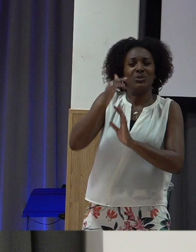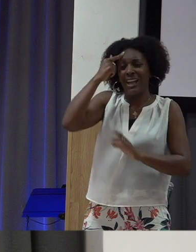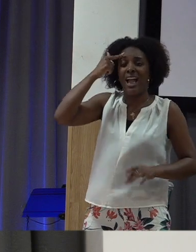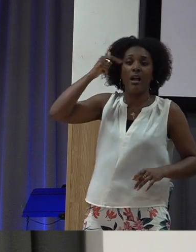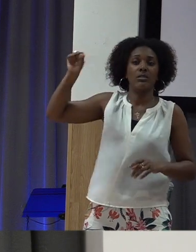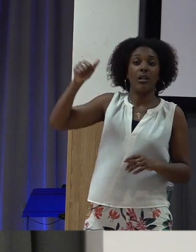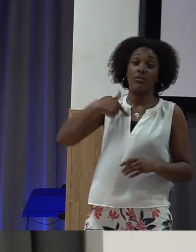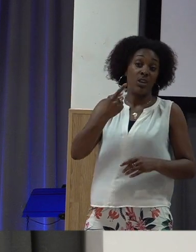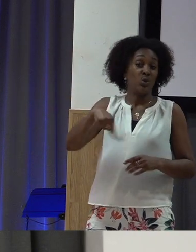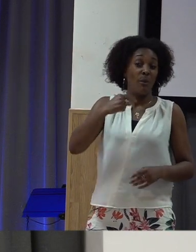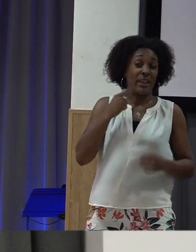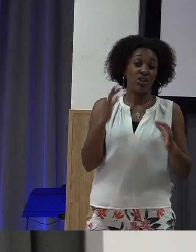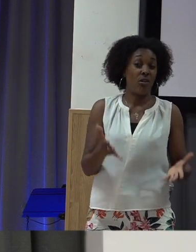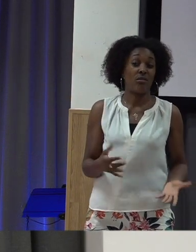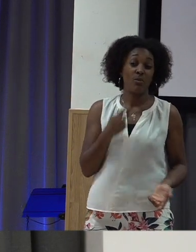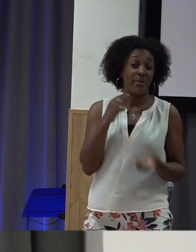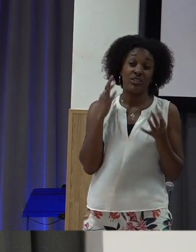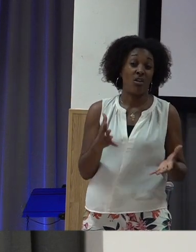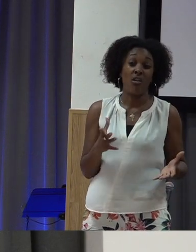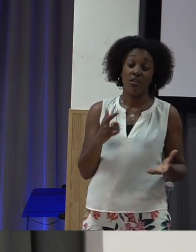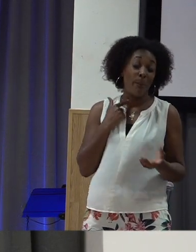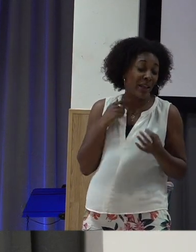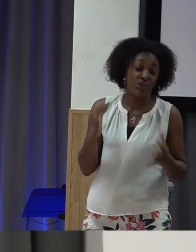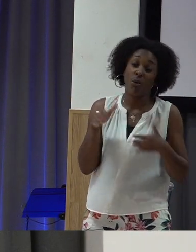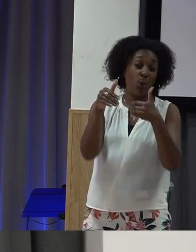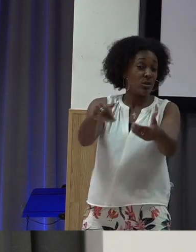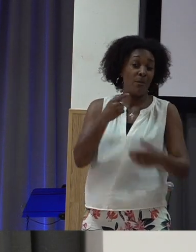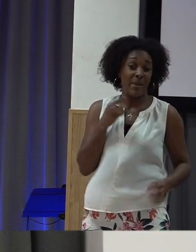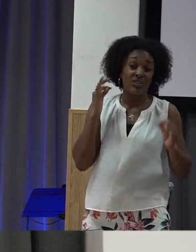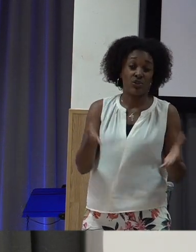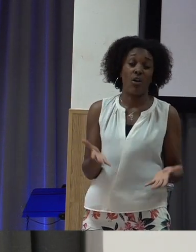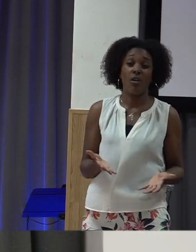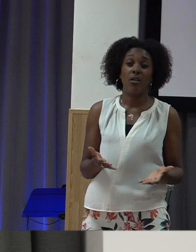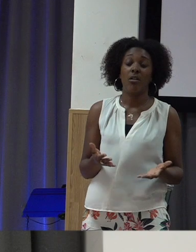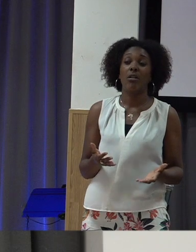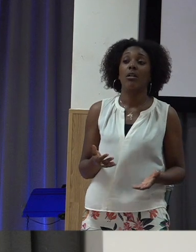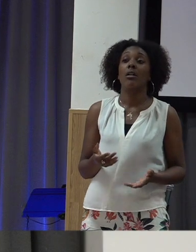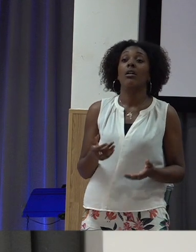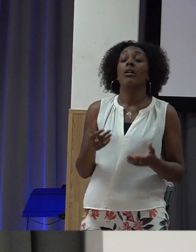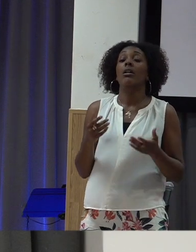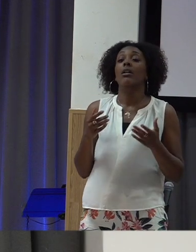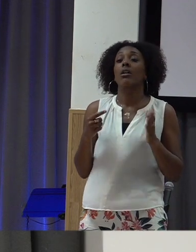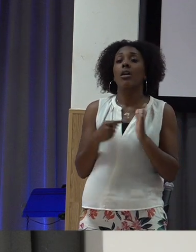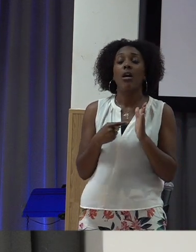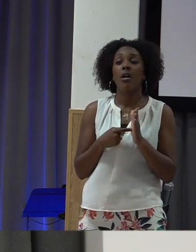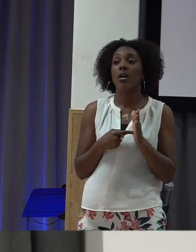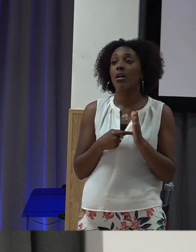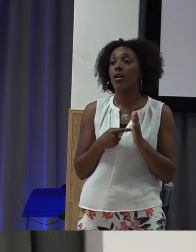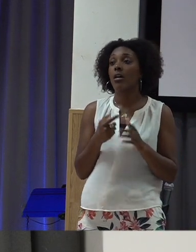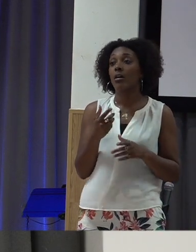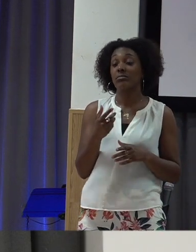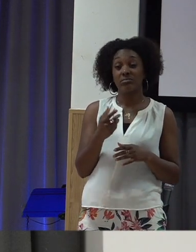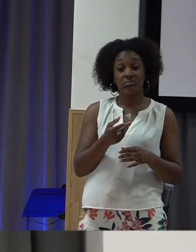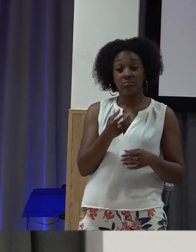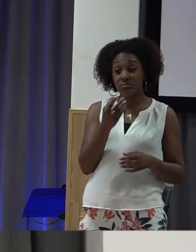alors nous avons perdu notre temps et nous continuerons à le perdre. Quand il y a des chutes retentissantes parmi les enfants de